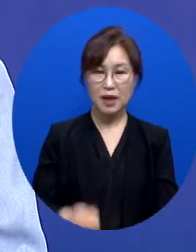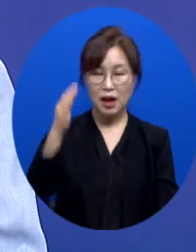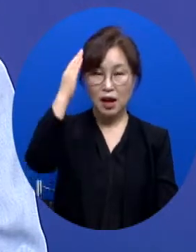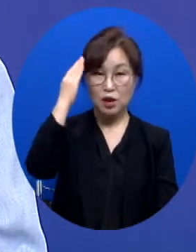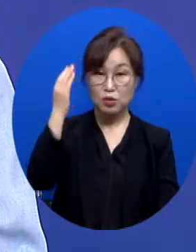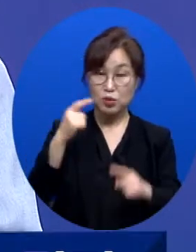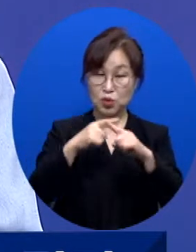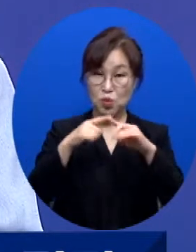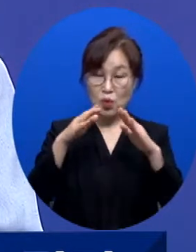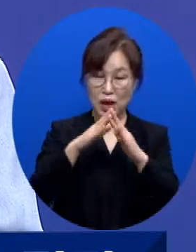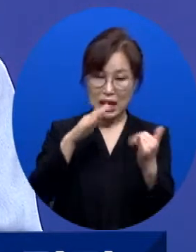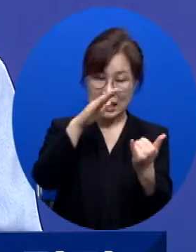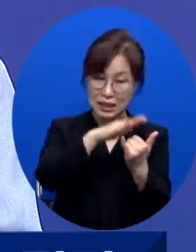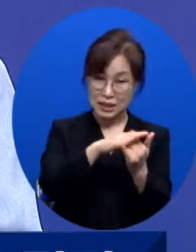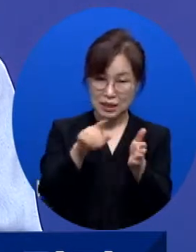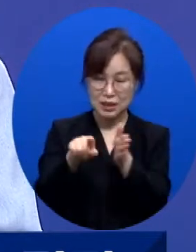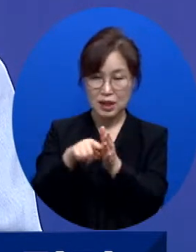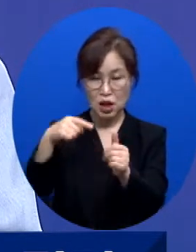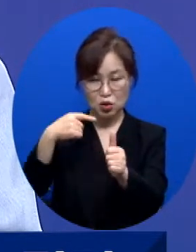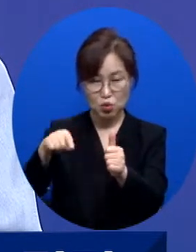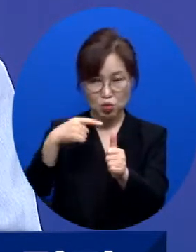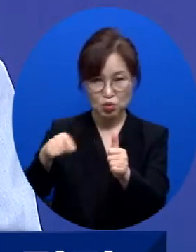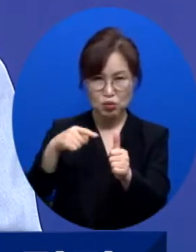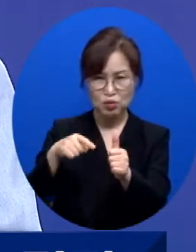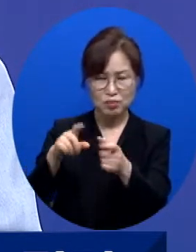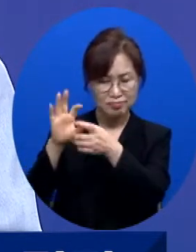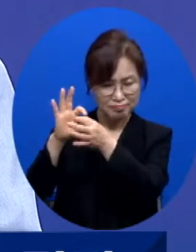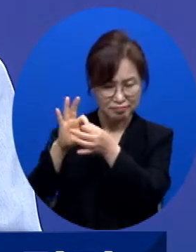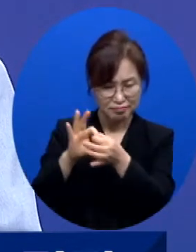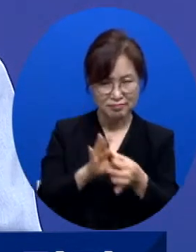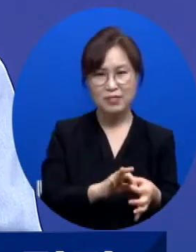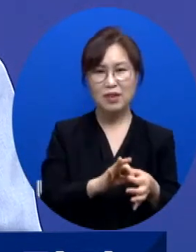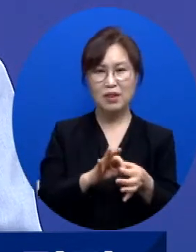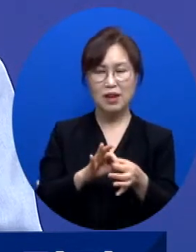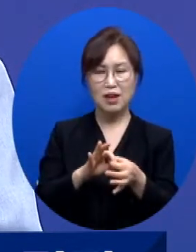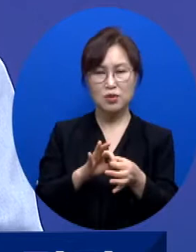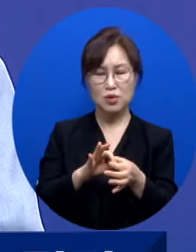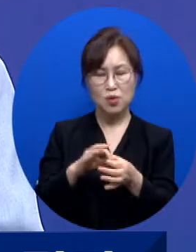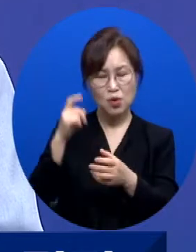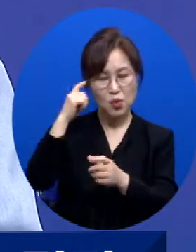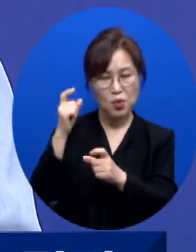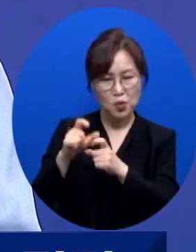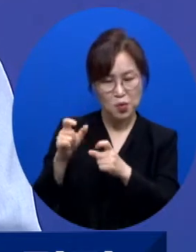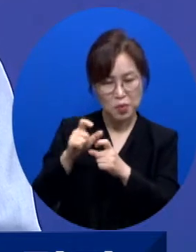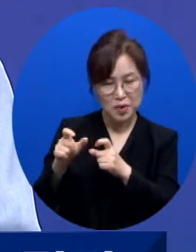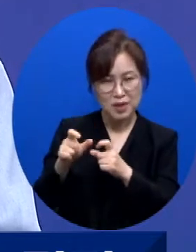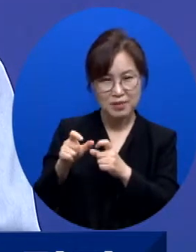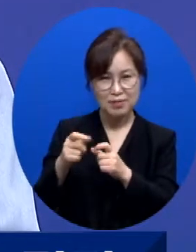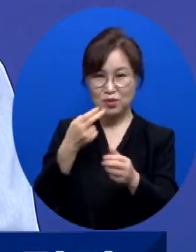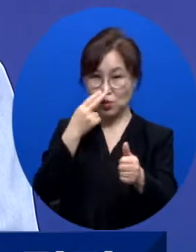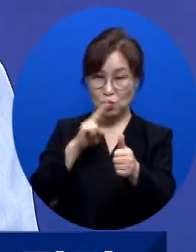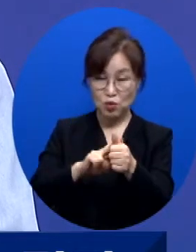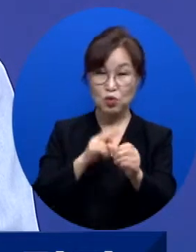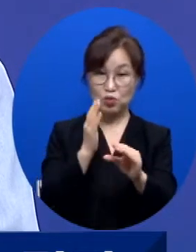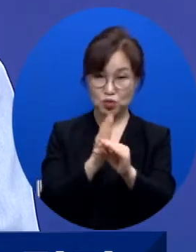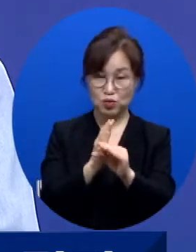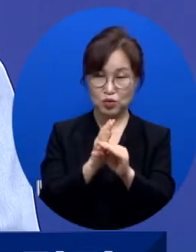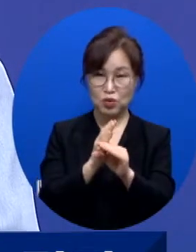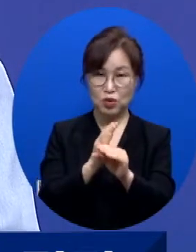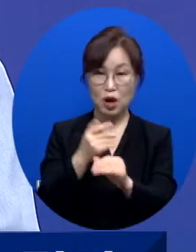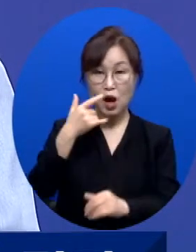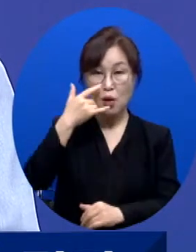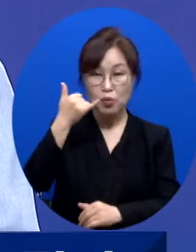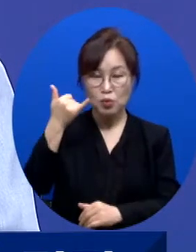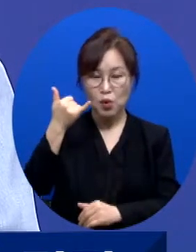한국교회는 다음 세대 신앙교육을 위해 끊임없이 고민하고 또 도전하고 있습니다. 가정에서 부모와 함께하는